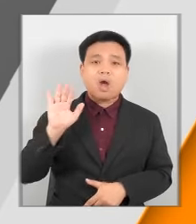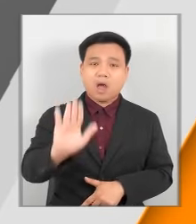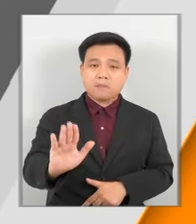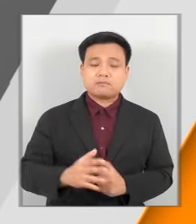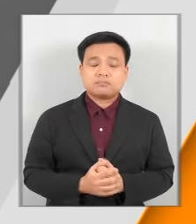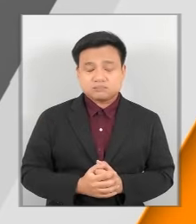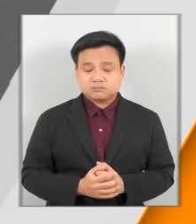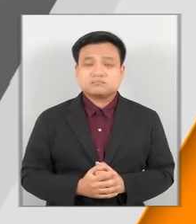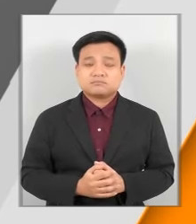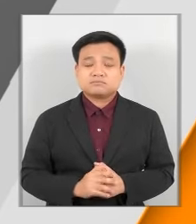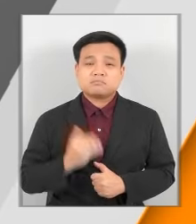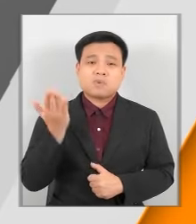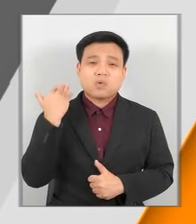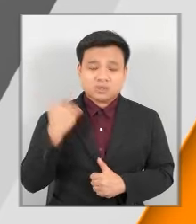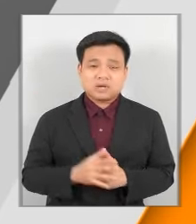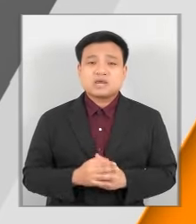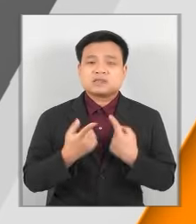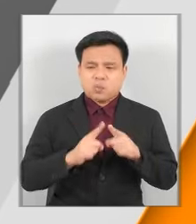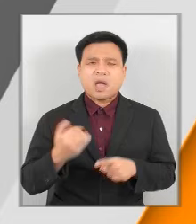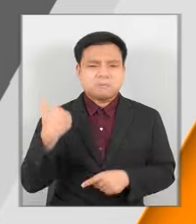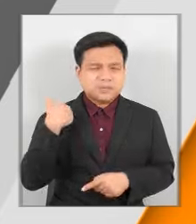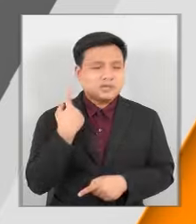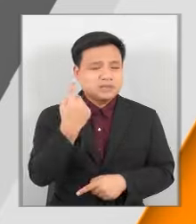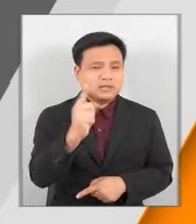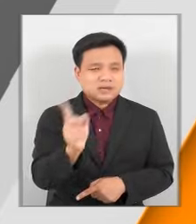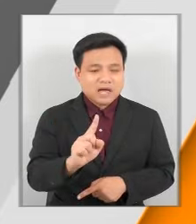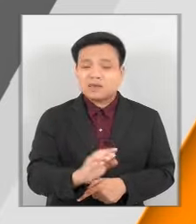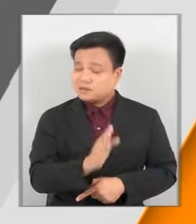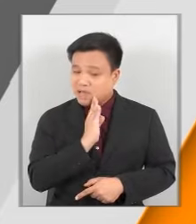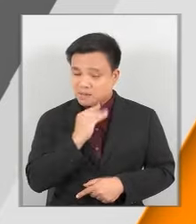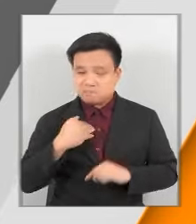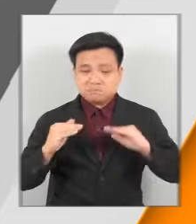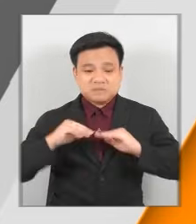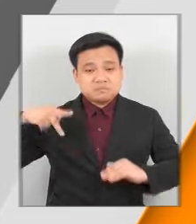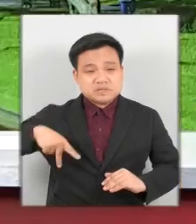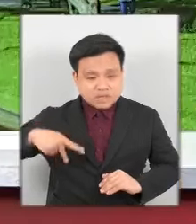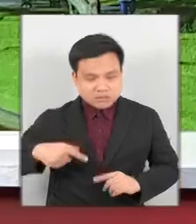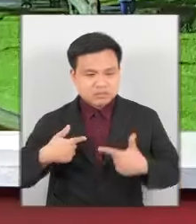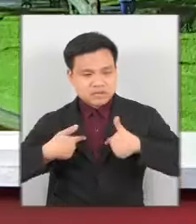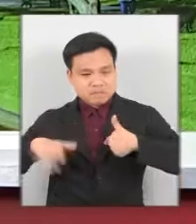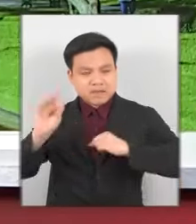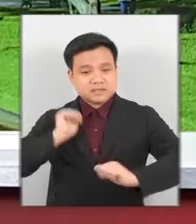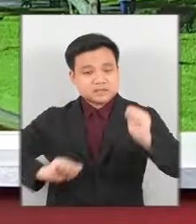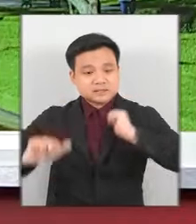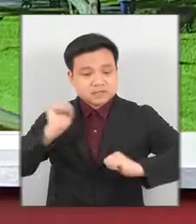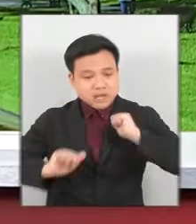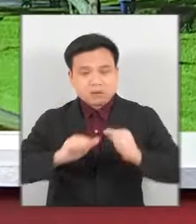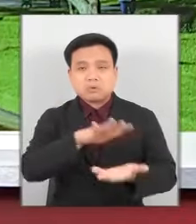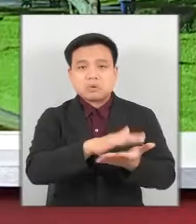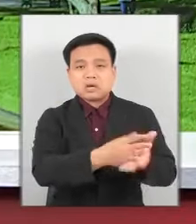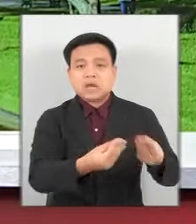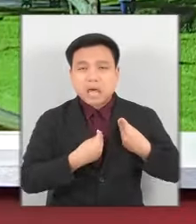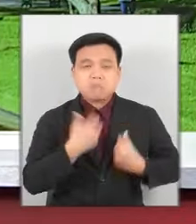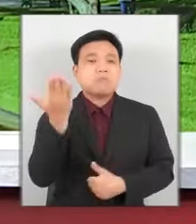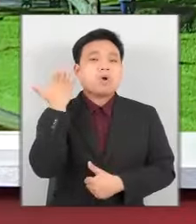นะบอกว่าไปแสดงละครโรงเรียนก็อ่ะอนุญาตให้เป็นบางคนเท่านั้นเองใช่ๆเปิดกว้างนะคะนี่คือใจกว้างของ